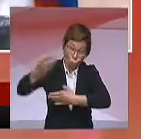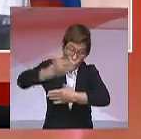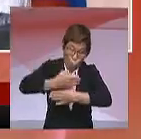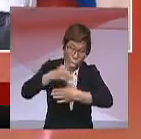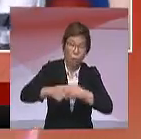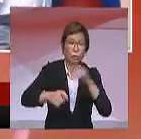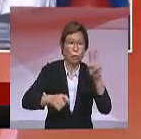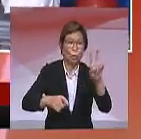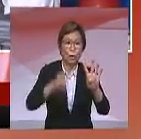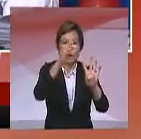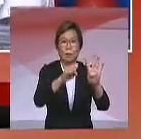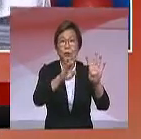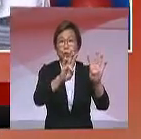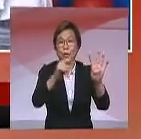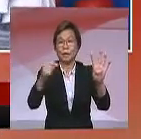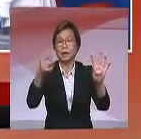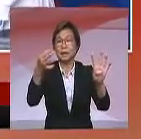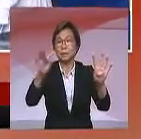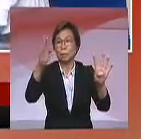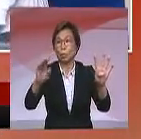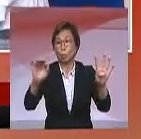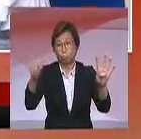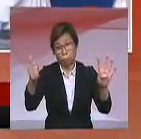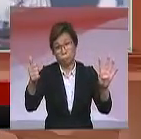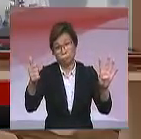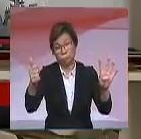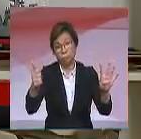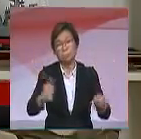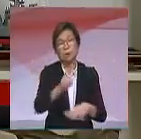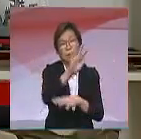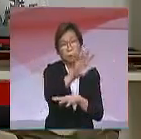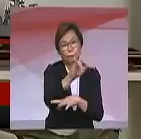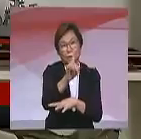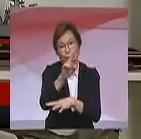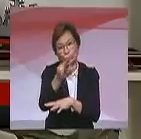24 Julai hingga 19 Oktober 2020, seramai